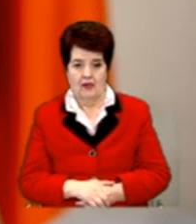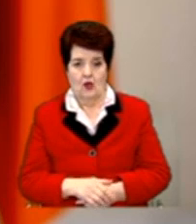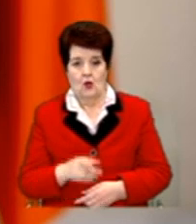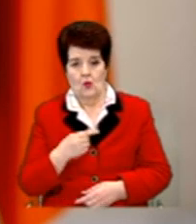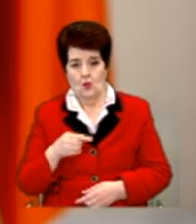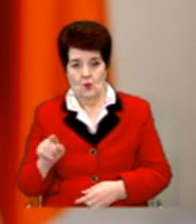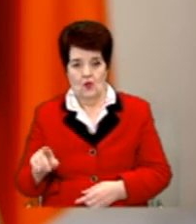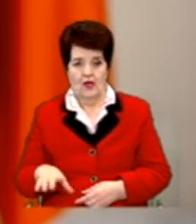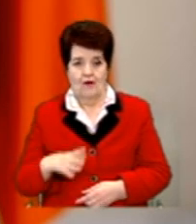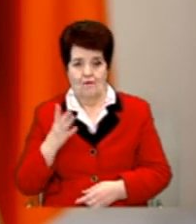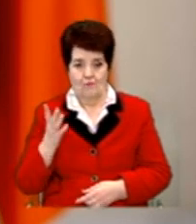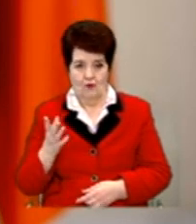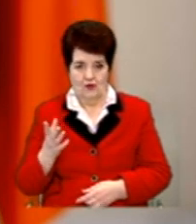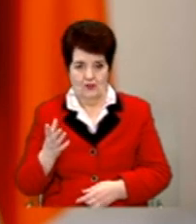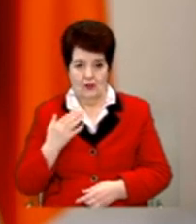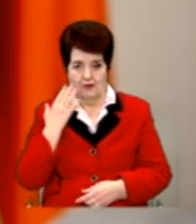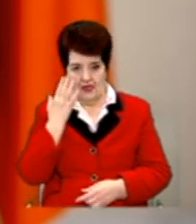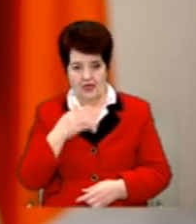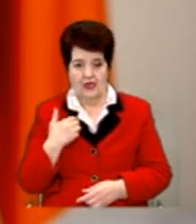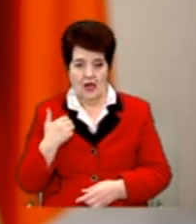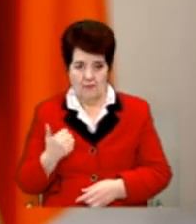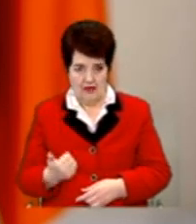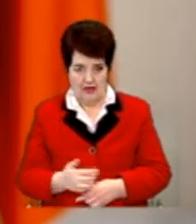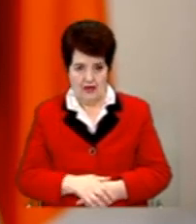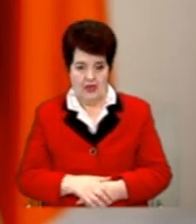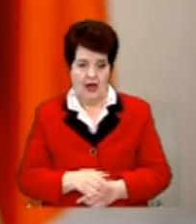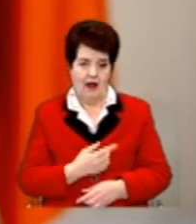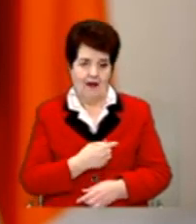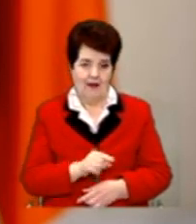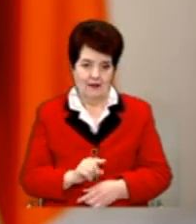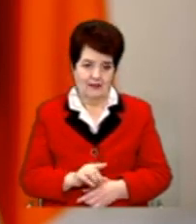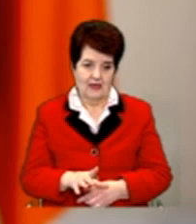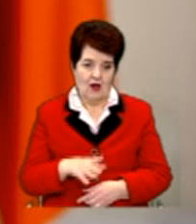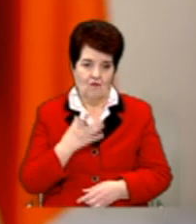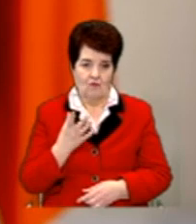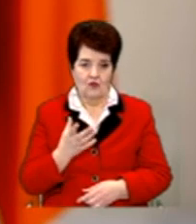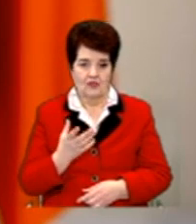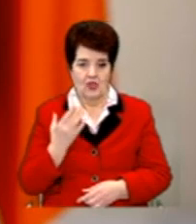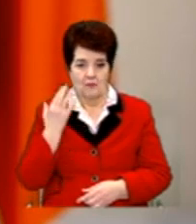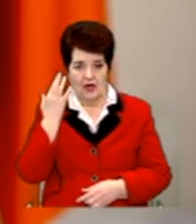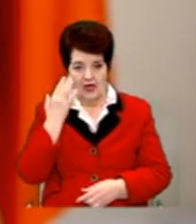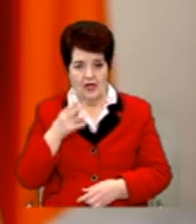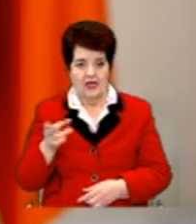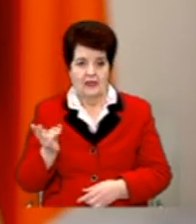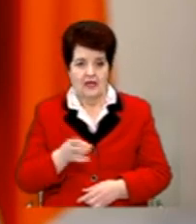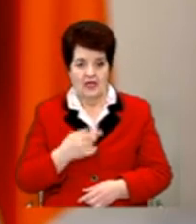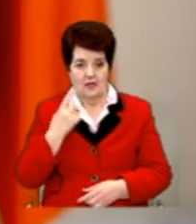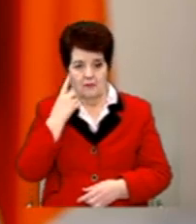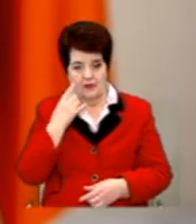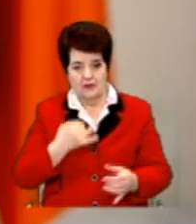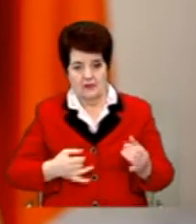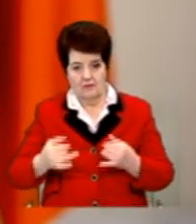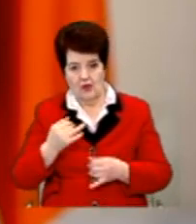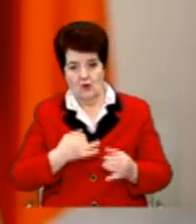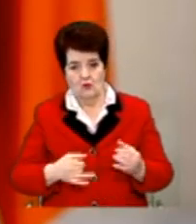Unii au fost de părere că e bine, alții au fost de părere că trebuie să se mai consulte în